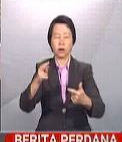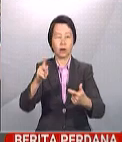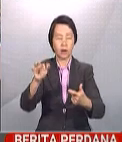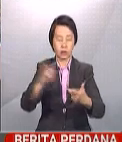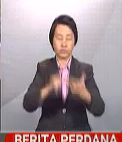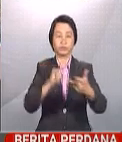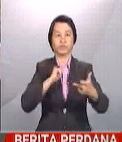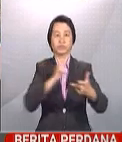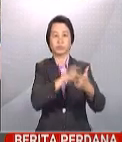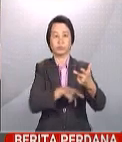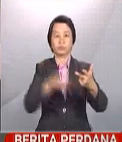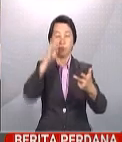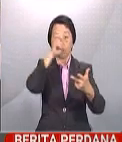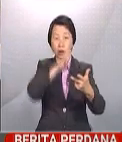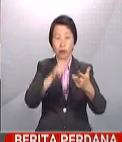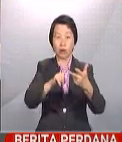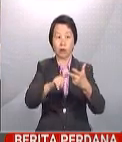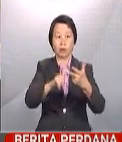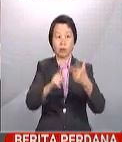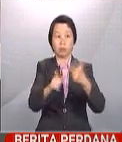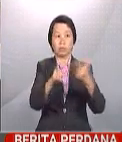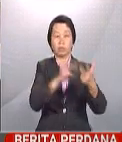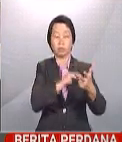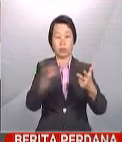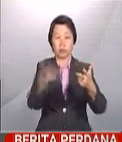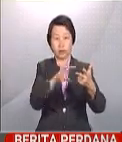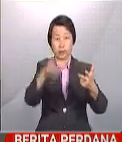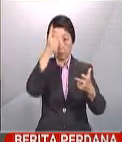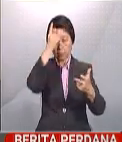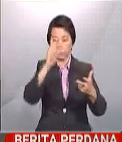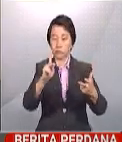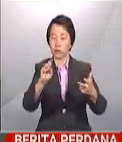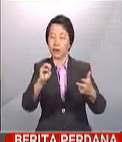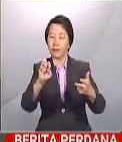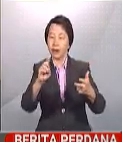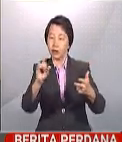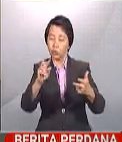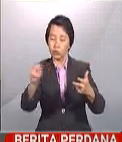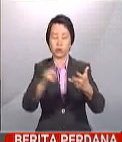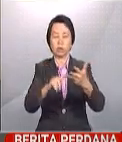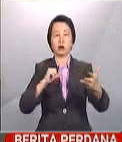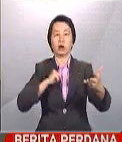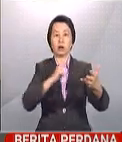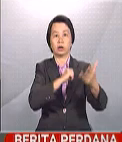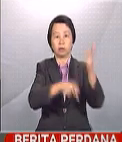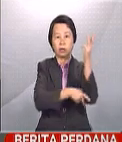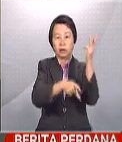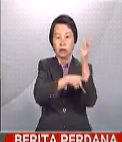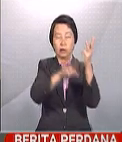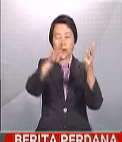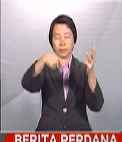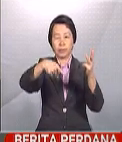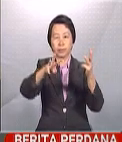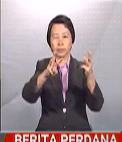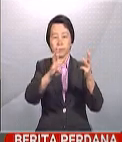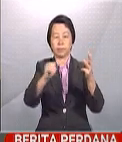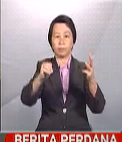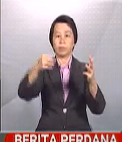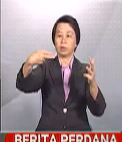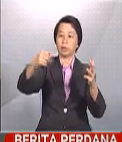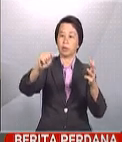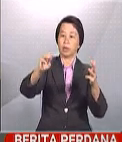Parlimen PKR Tun Razak yang juga merupakan Timbalan Menteri Pengangkutan Datuk Kamarudin Jaafar dan juga Ahli Parlimen Bersatu Larut Hamzah